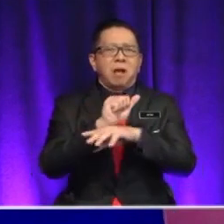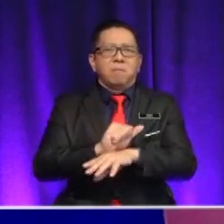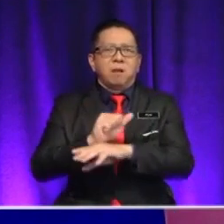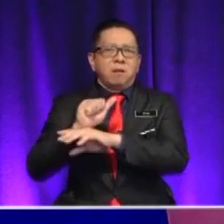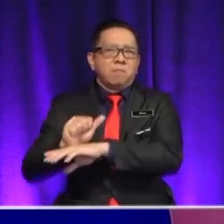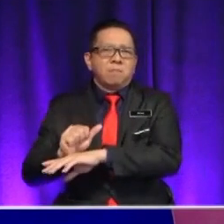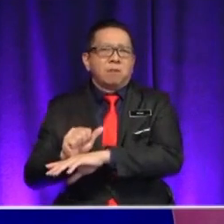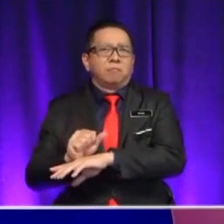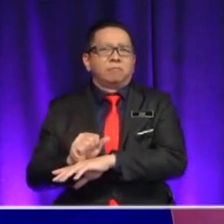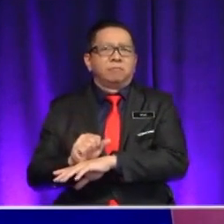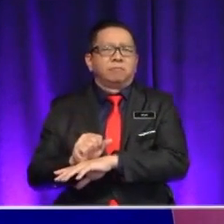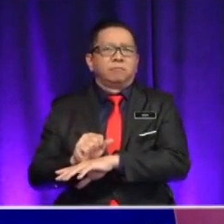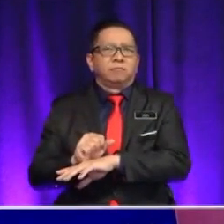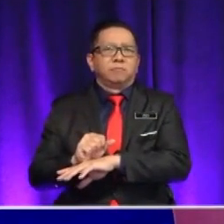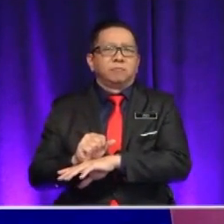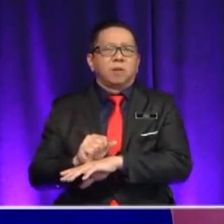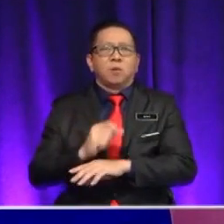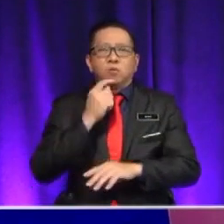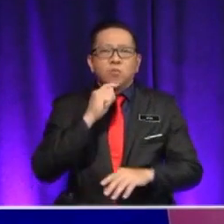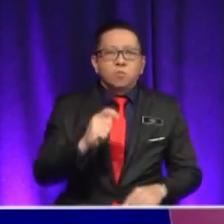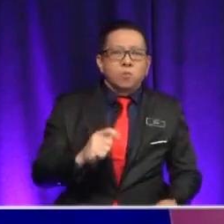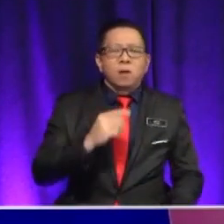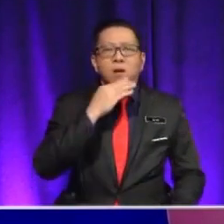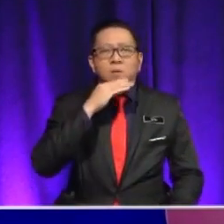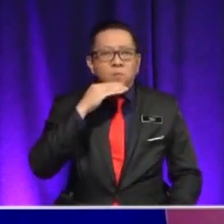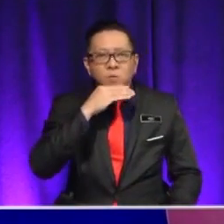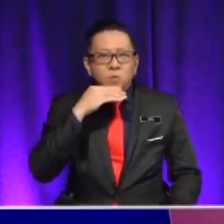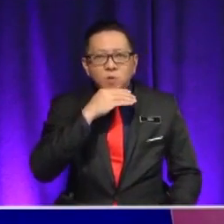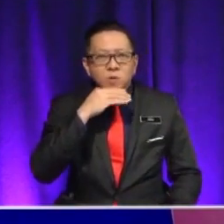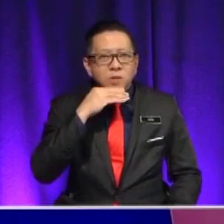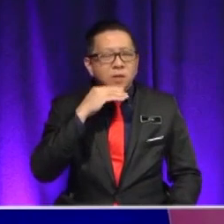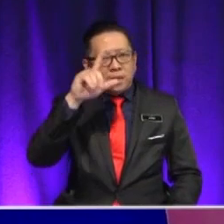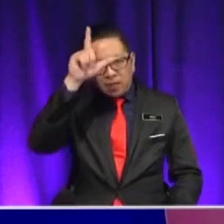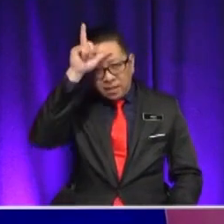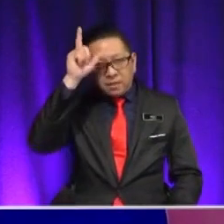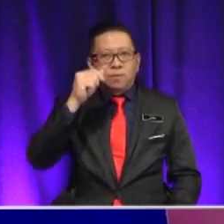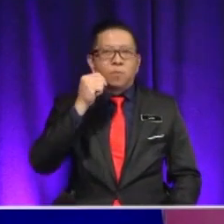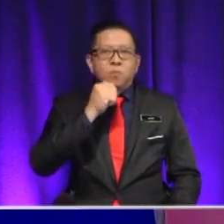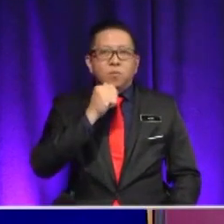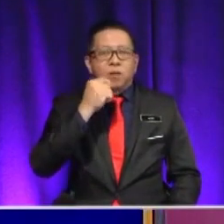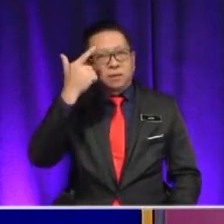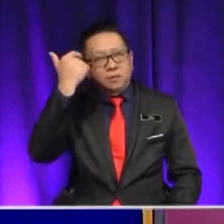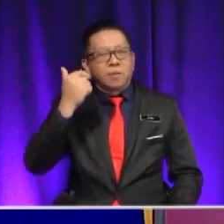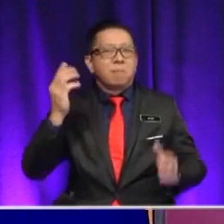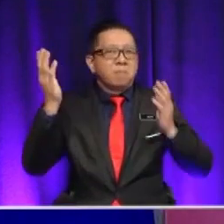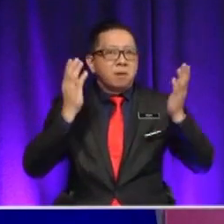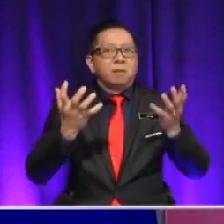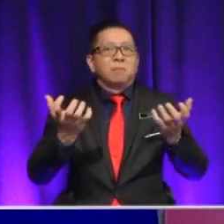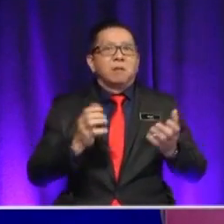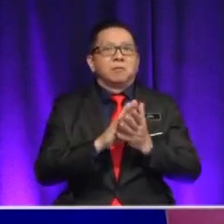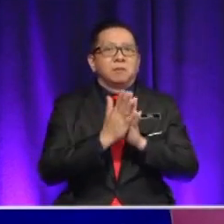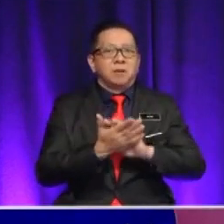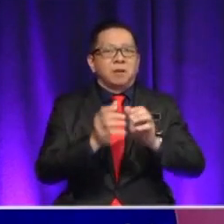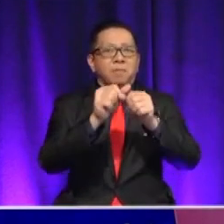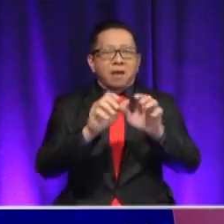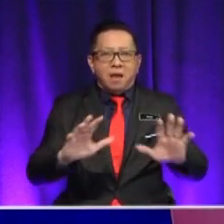kira muda, tak kira tua, supaya kita sama-sama dapat hidup di negara Malaysia dengan aman dan harmoni. Yeah. Okey,